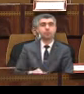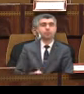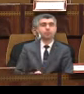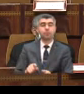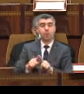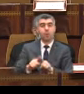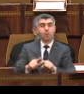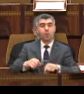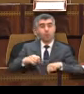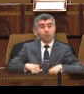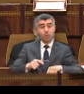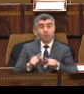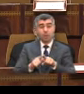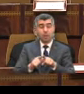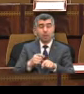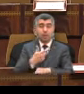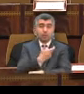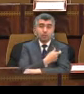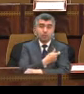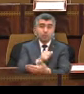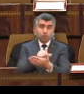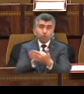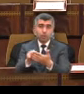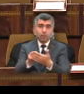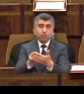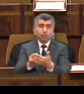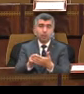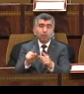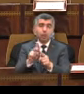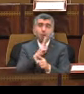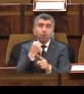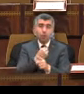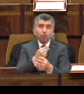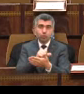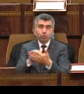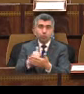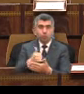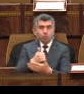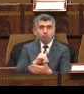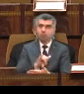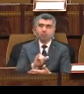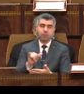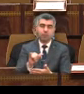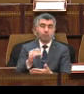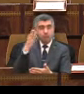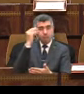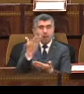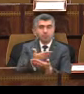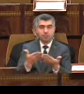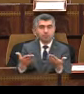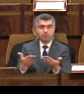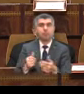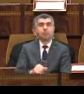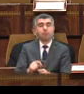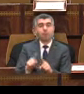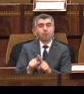ديال التلقيح خاص الوزاره نتاعكم تشري التلقيح ديالها بوحدها في هذه الحكومه؟ انا ما فهمناش هذه القضيه هذه. الا كان الحكومه كتشري وهذا الشيء